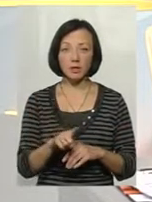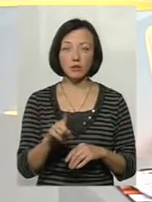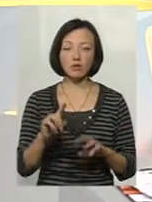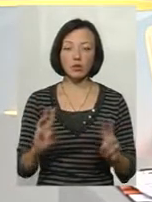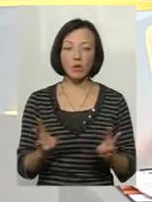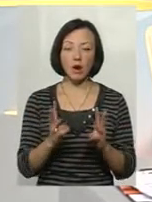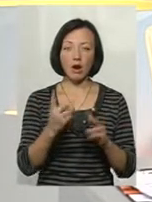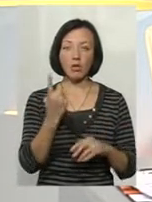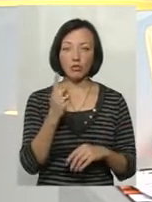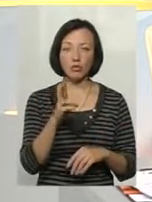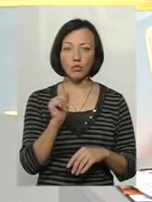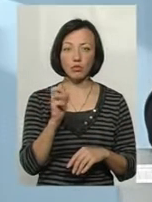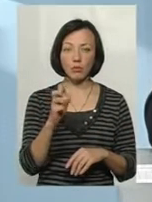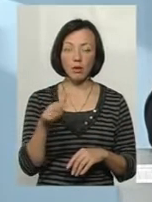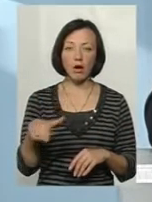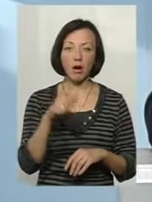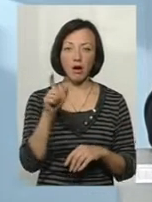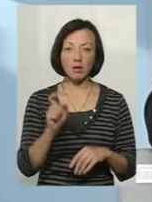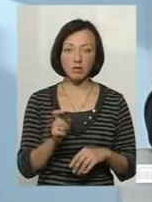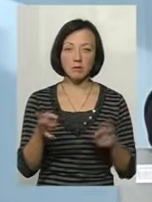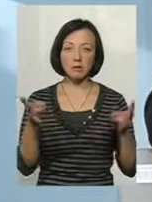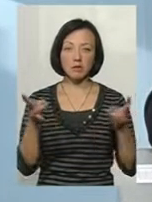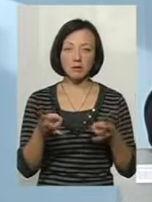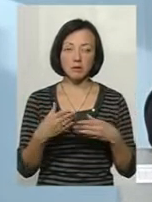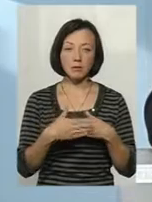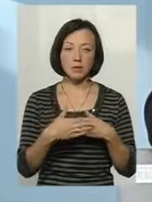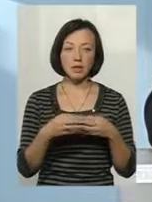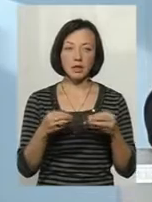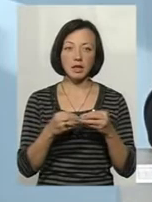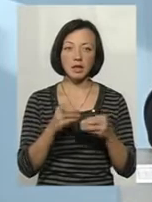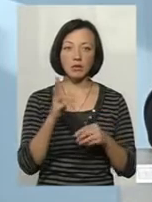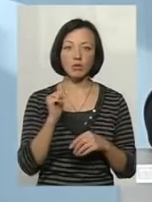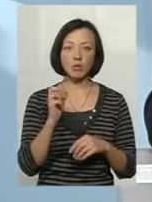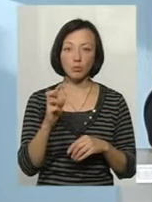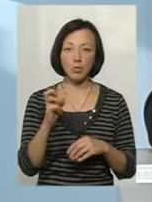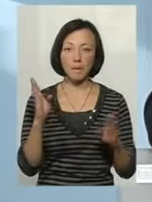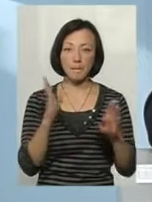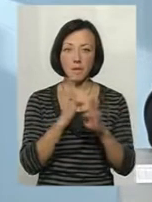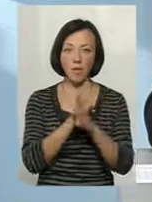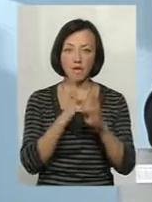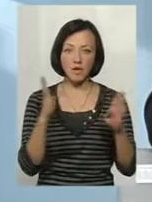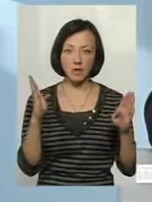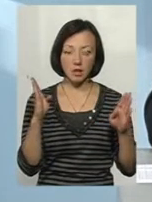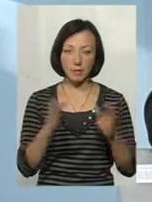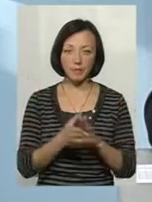згорання одного кубічного метра газу потрібно приблизно 10 кубічних метрів повітря.